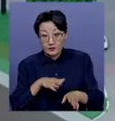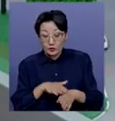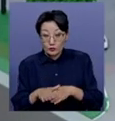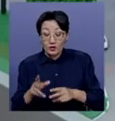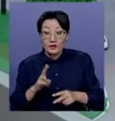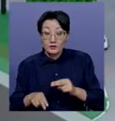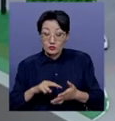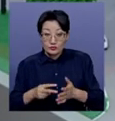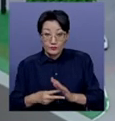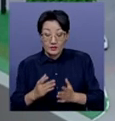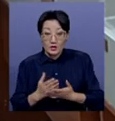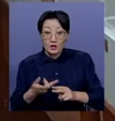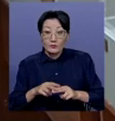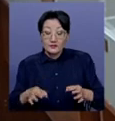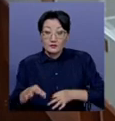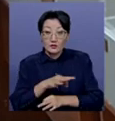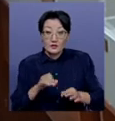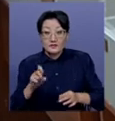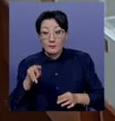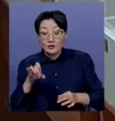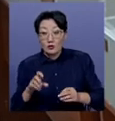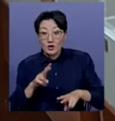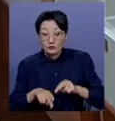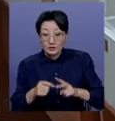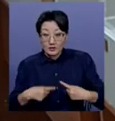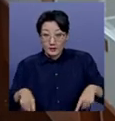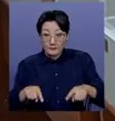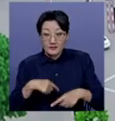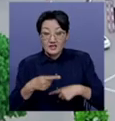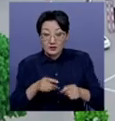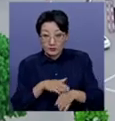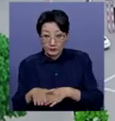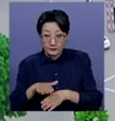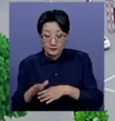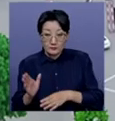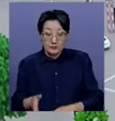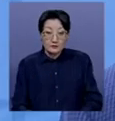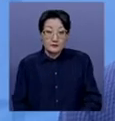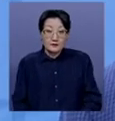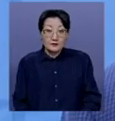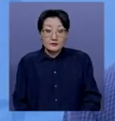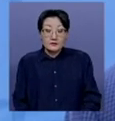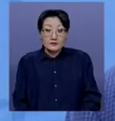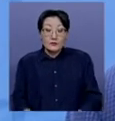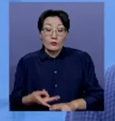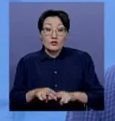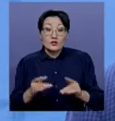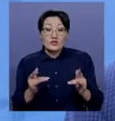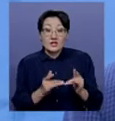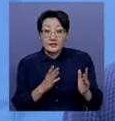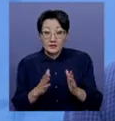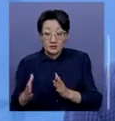аяқтау жоспарланған. Аталған жоба Самұрық құрылыс компаниясы арқылы жүзеге асады. Бұл жатақхананы қазір